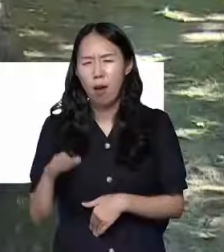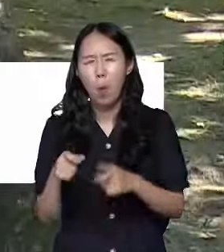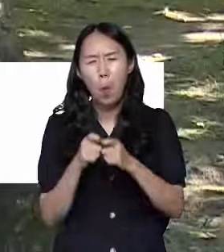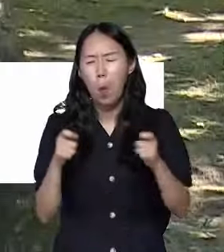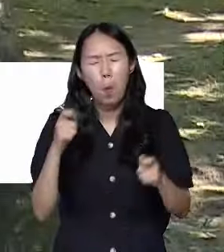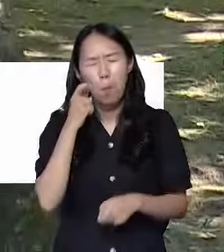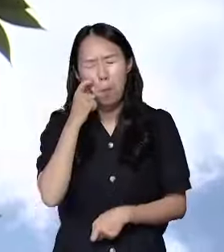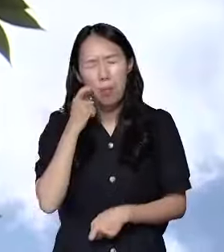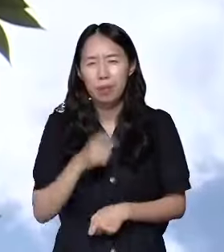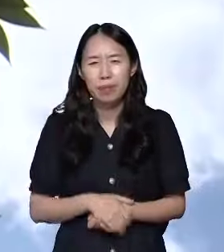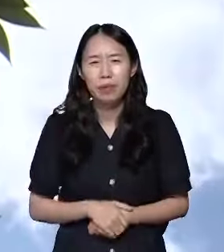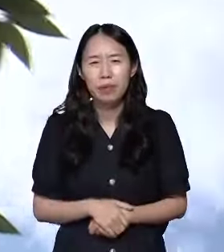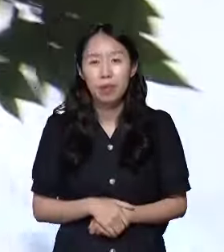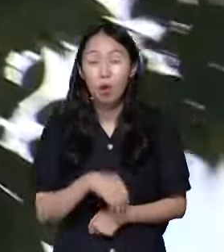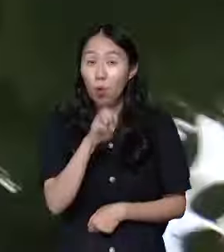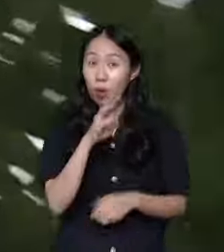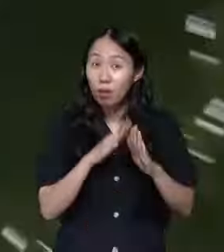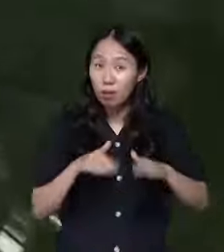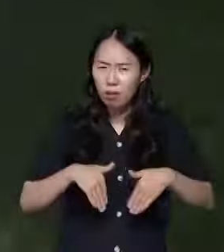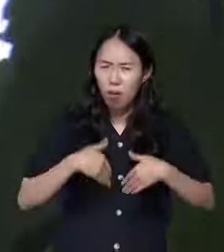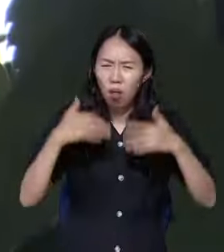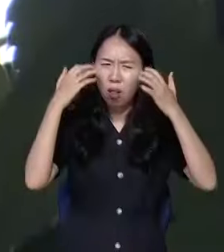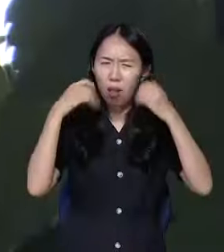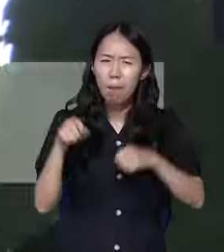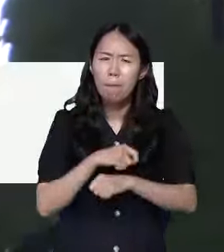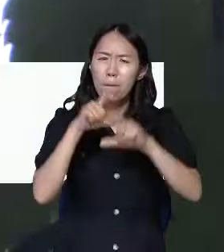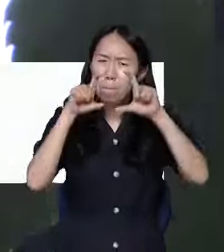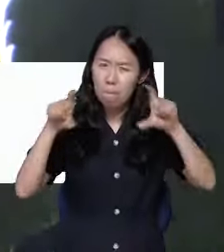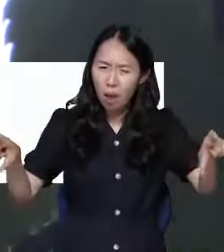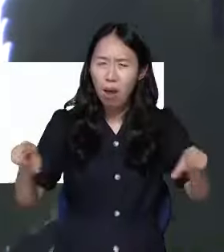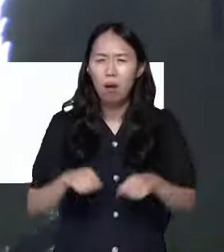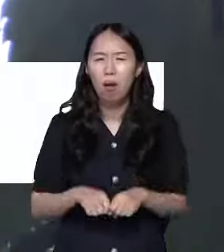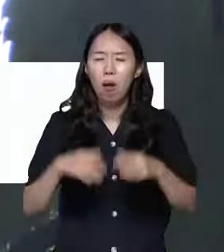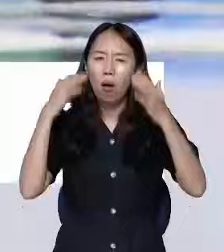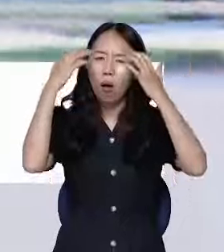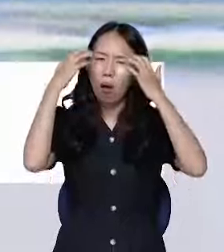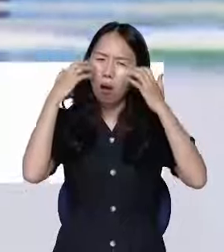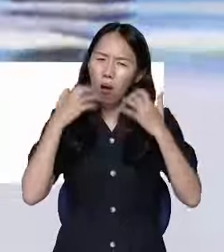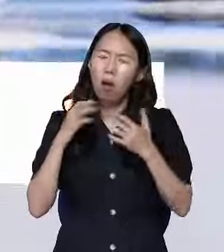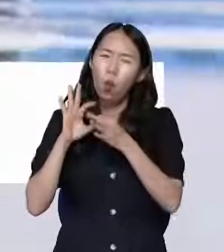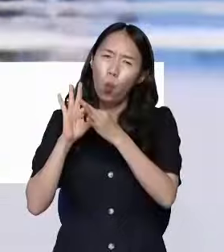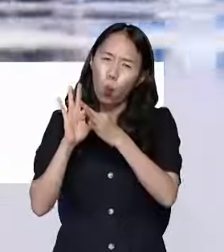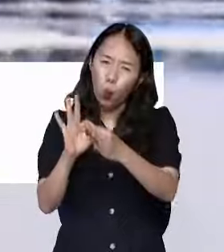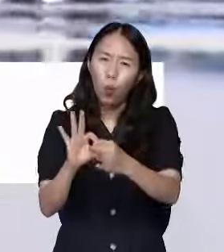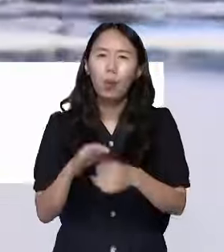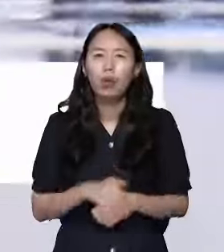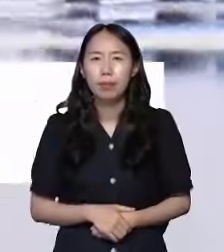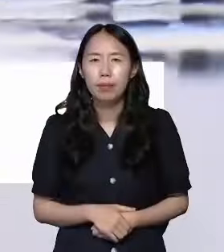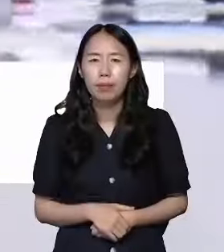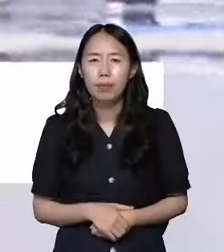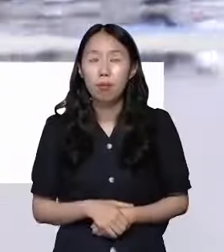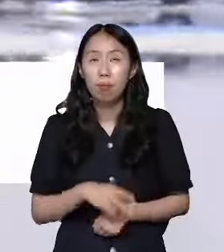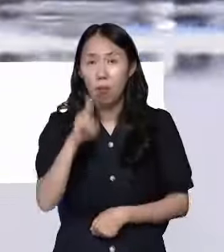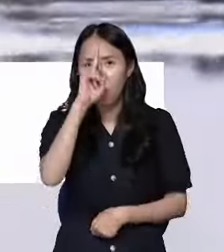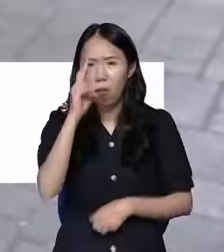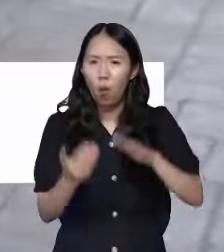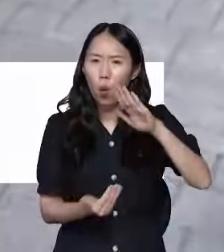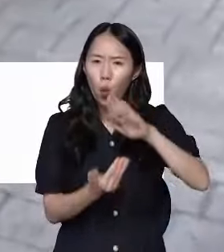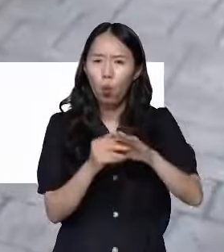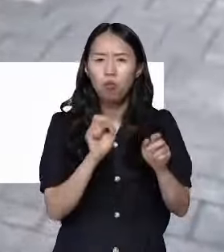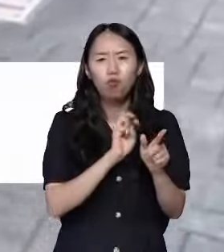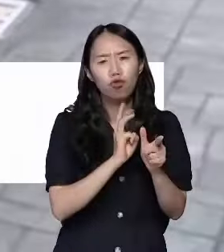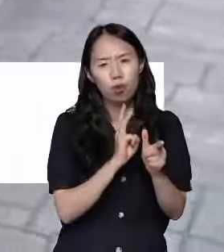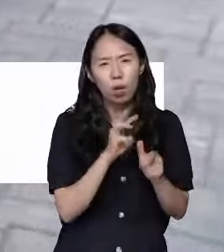되니까. 광주와 전남에 폭염특보가 내려지면서 찜통 더위가 이어졌습니다. 낮 최고 기온은